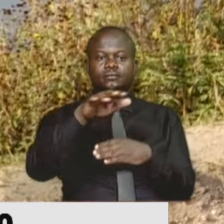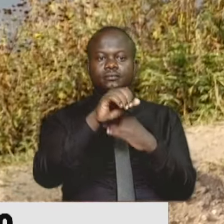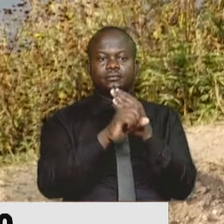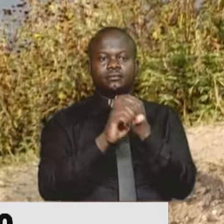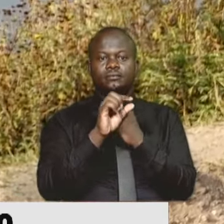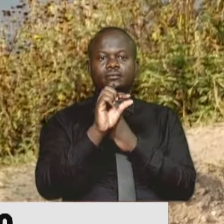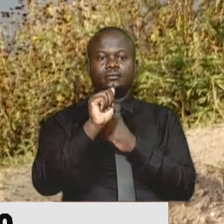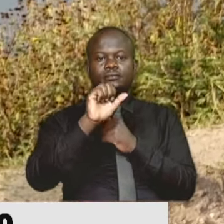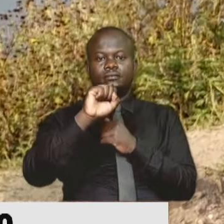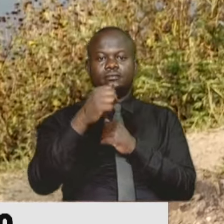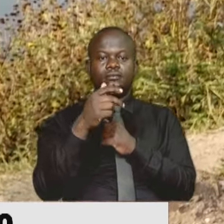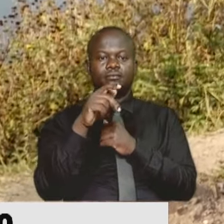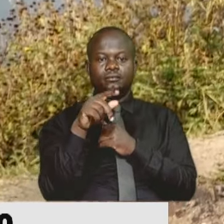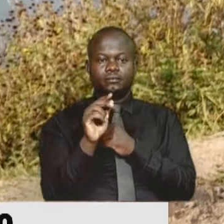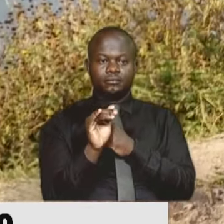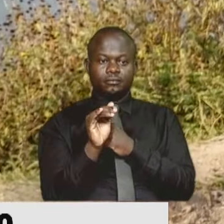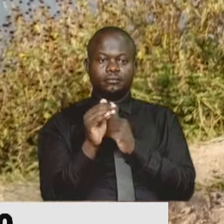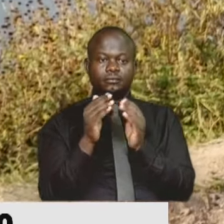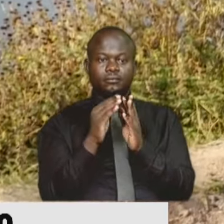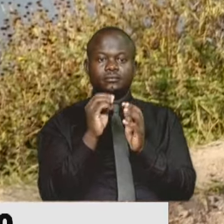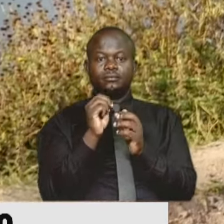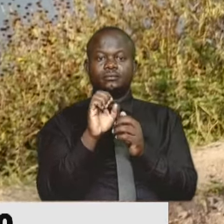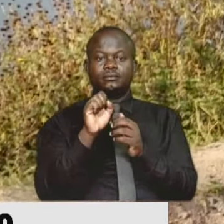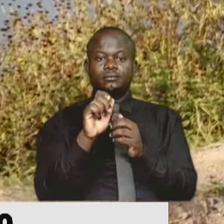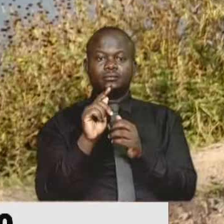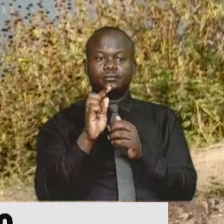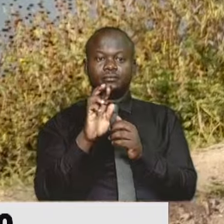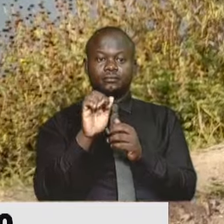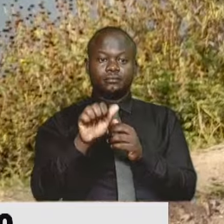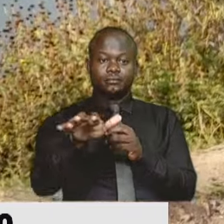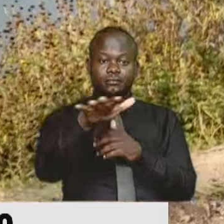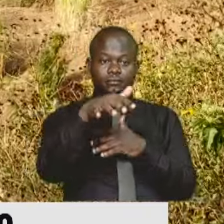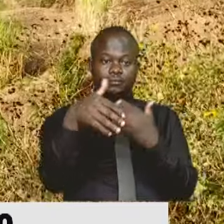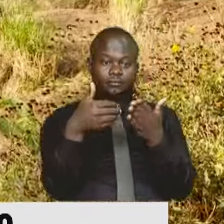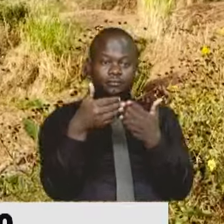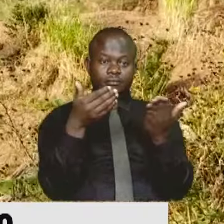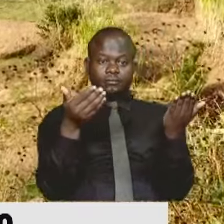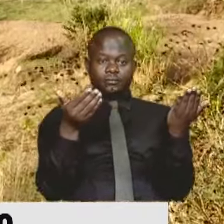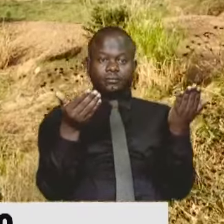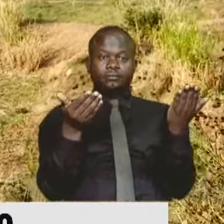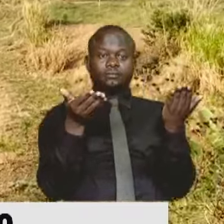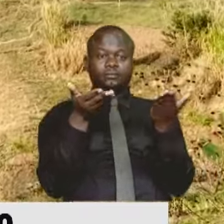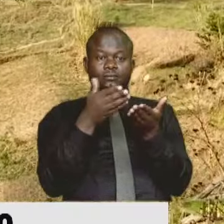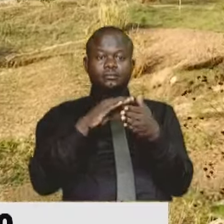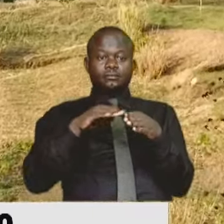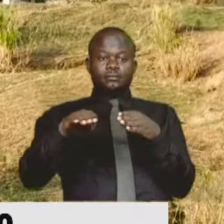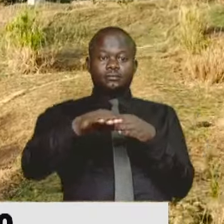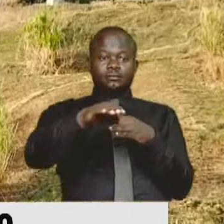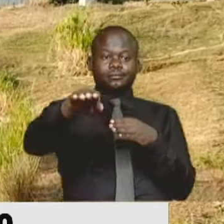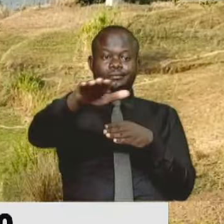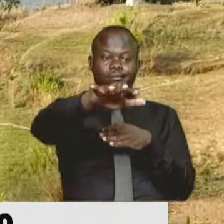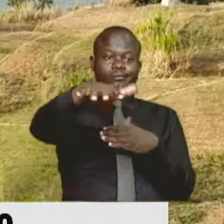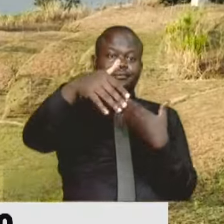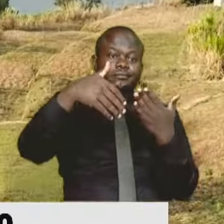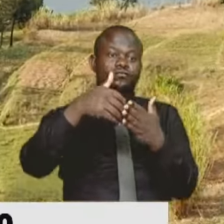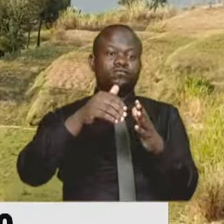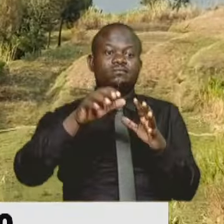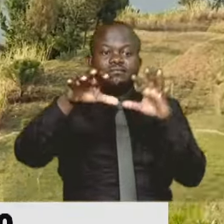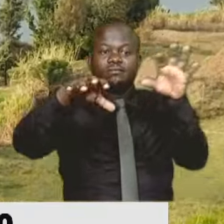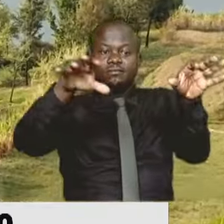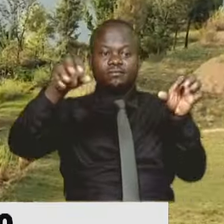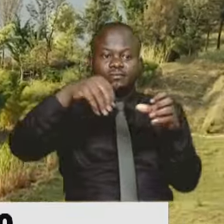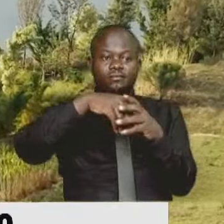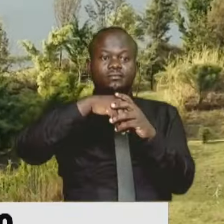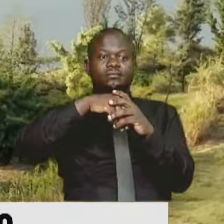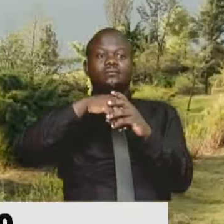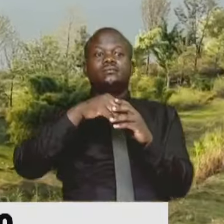Gashaki by'umwihariko mu mudugudu wa Musekera. Kirimo kuvugwa muri ino minsi muri kano gace n'uko n'imirima yose iri hano hasi ikora ku kiyaga cya Ruhondo, ukagenda ugataruka amahoteli